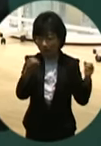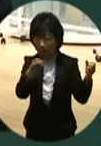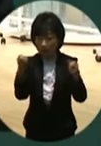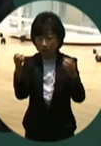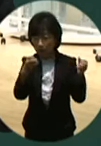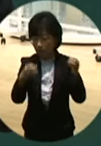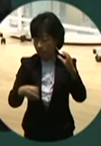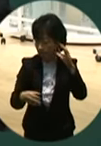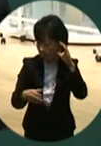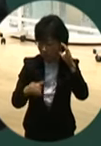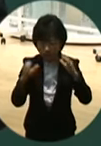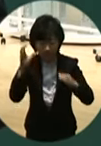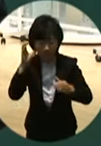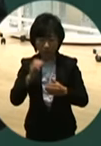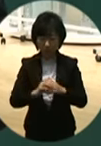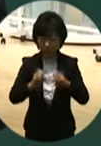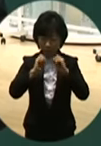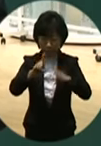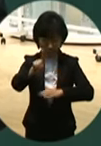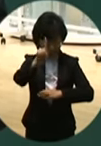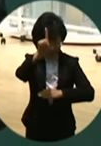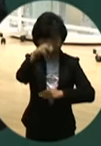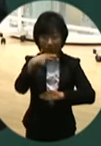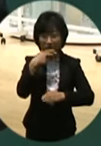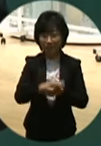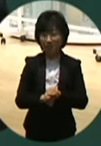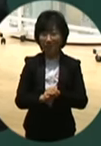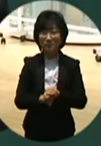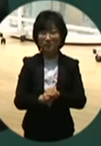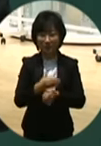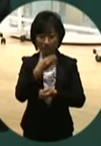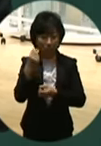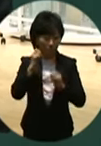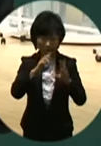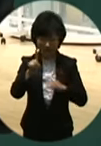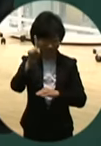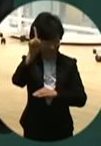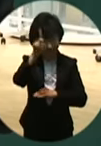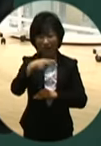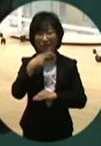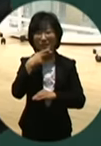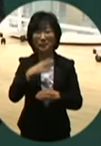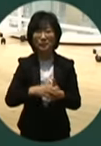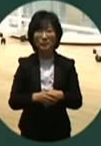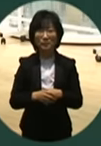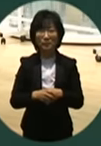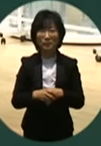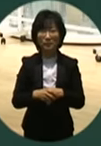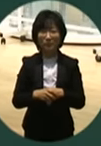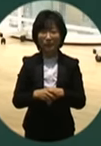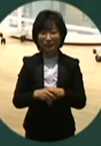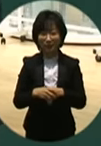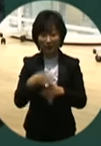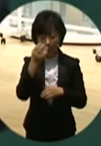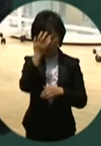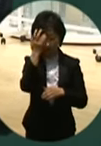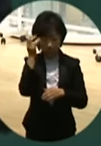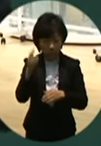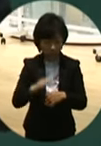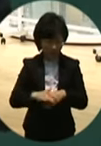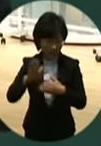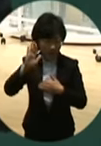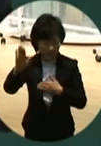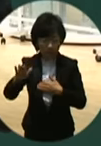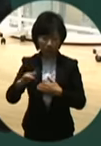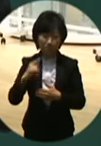the students gathered, they were talking about so who has the biggest authority in the Korean church, so who must you line up behind? 뭐 어떻게 하면 뭐 성공하며 뭐 이런 얘기들요.